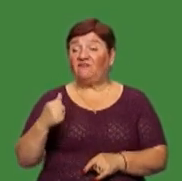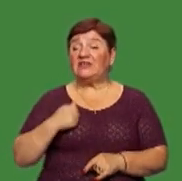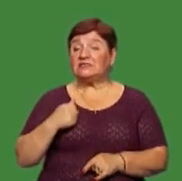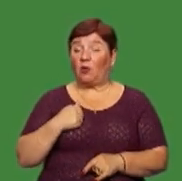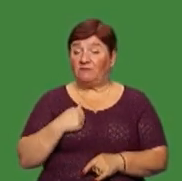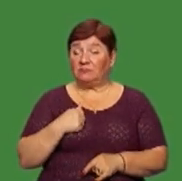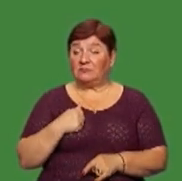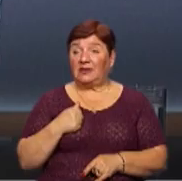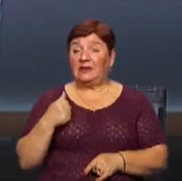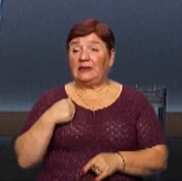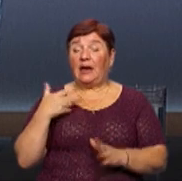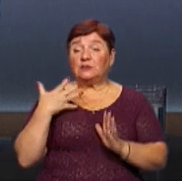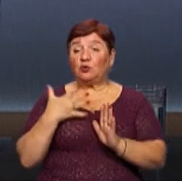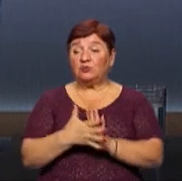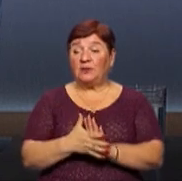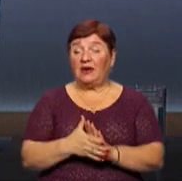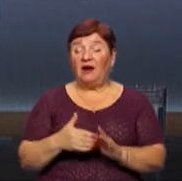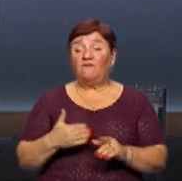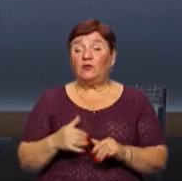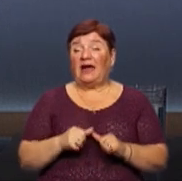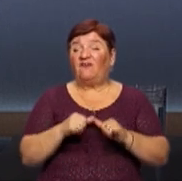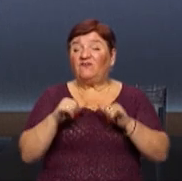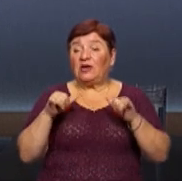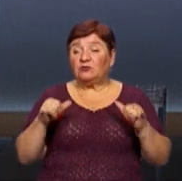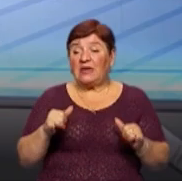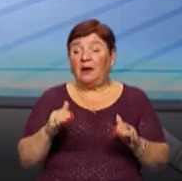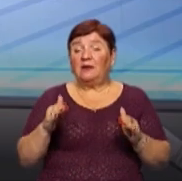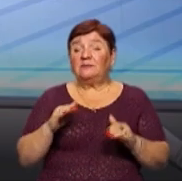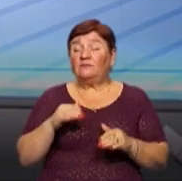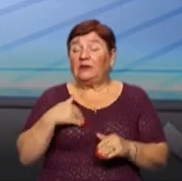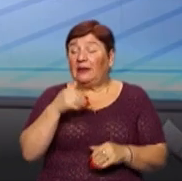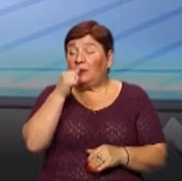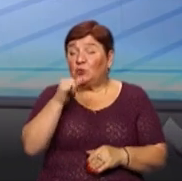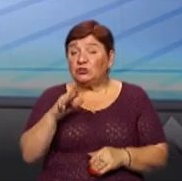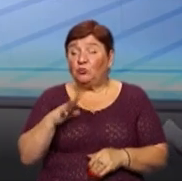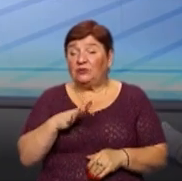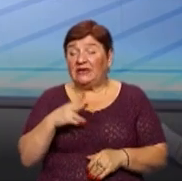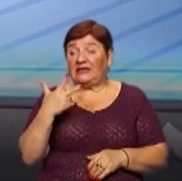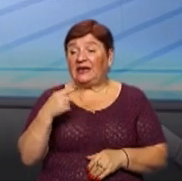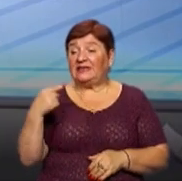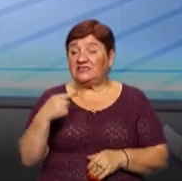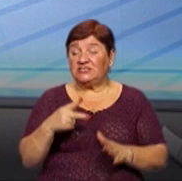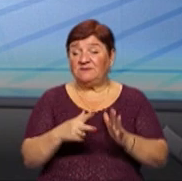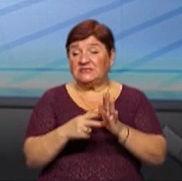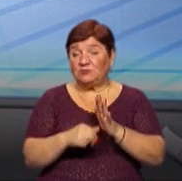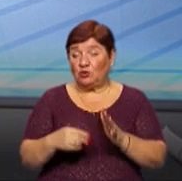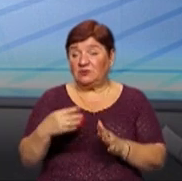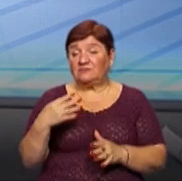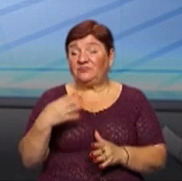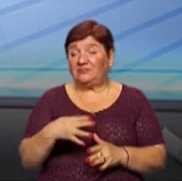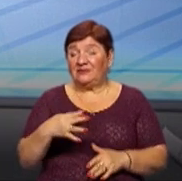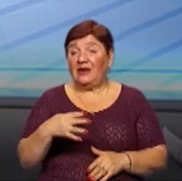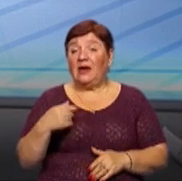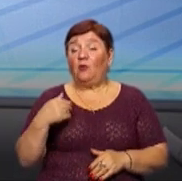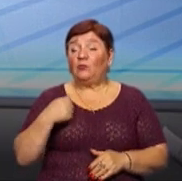військовим, так? Наскільки я зрозуміла? Ну, вона виросла, так? Кажу, вона не може бути менше, ніж 3854 гривні на сьогоднішній день. Тобто, якщо військовий